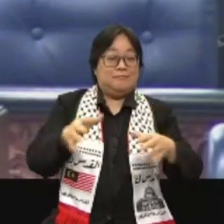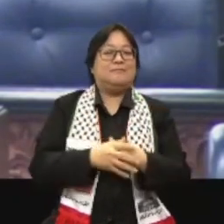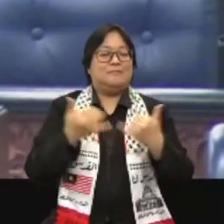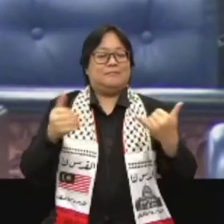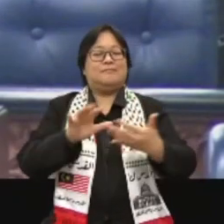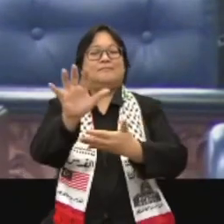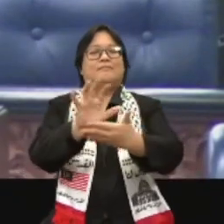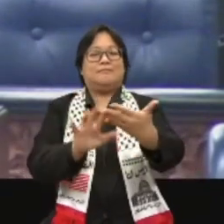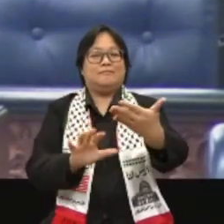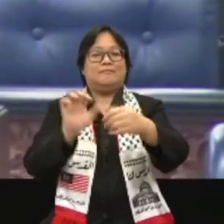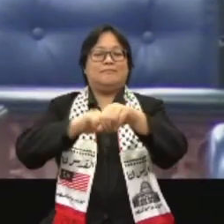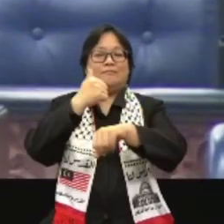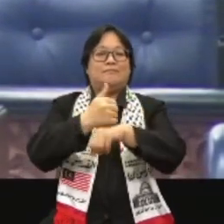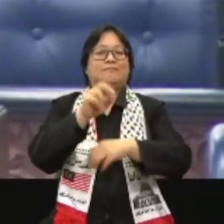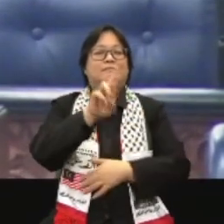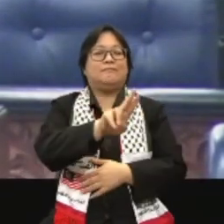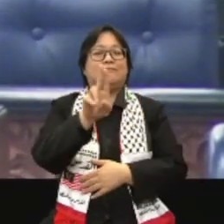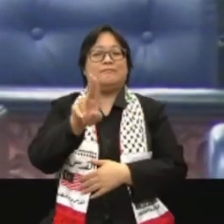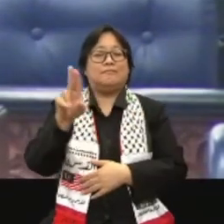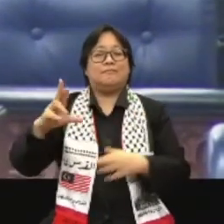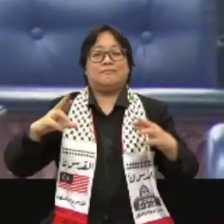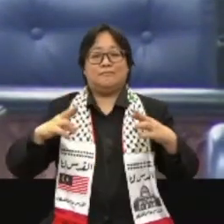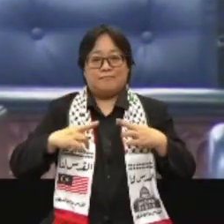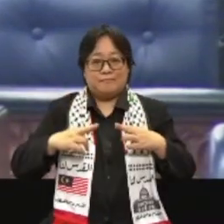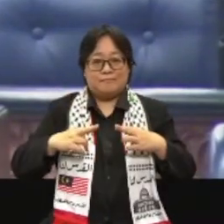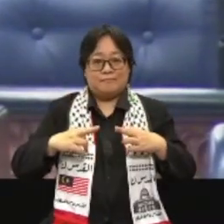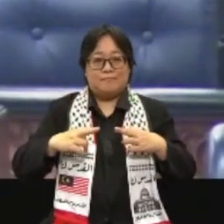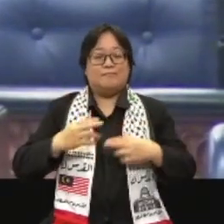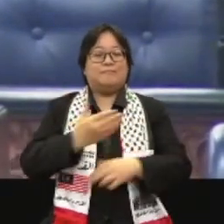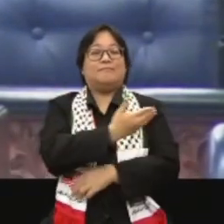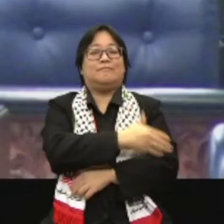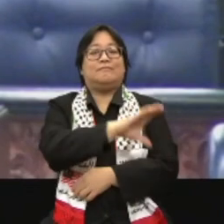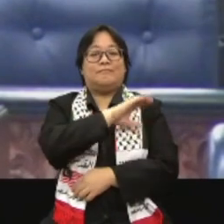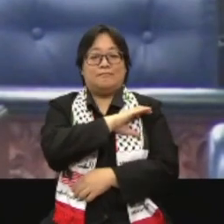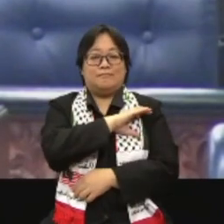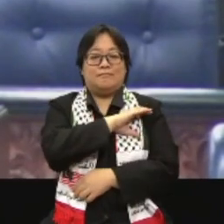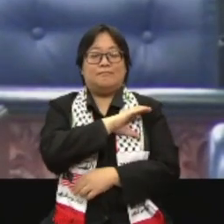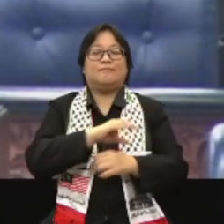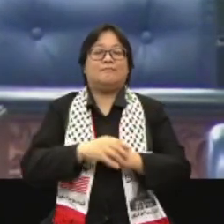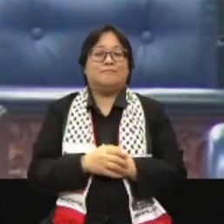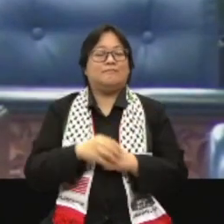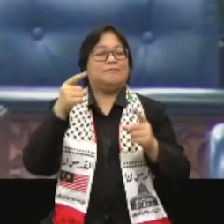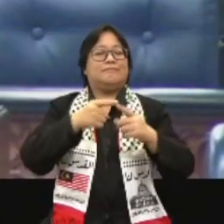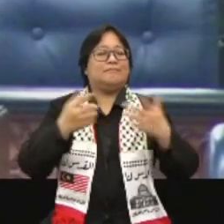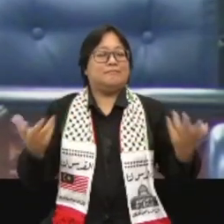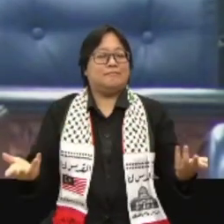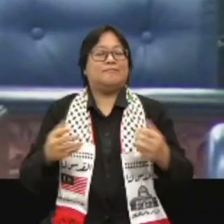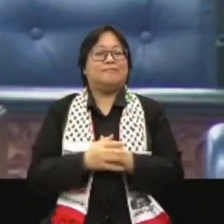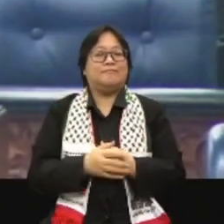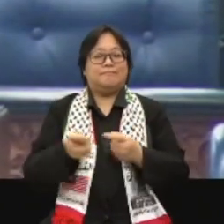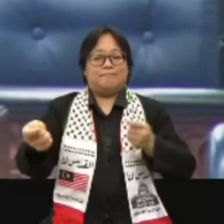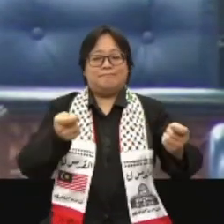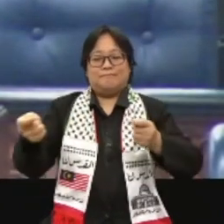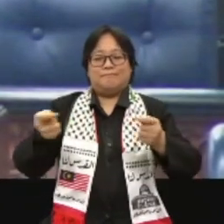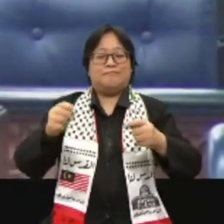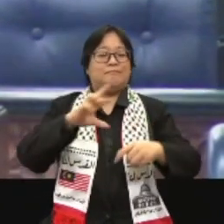berangka untuk menwujudkan satu Rang undang-undang pesara dan bekas pegawai polis yang berfungsi untuk mengawal Selia